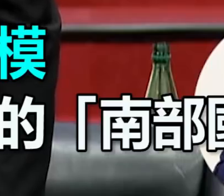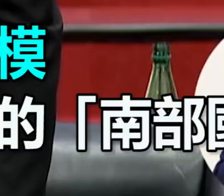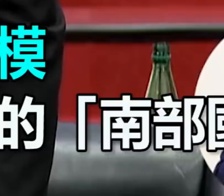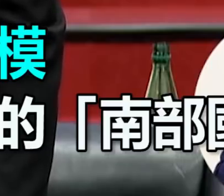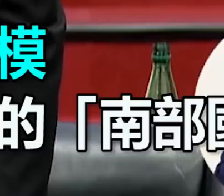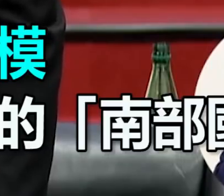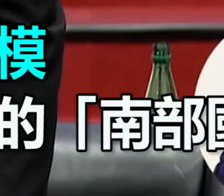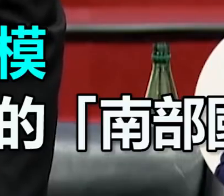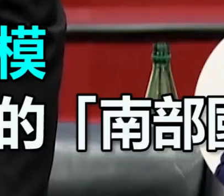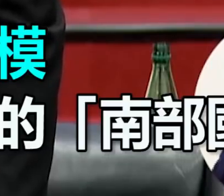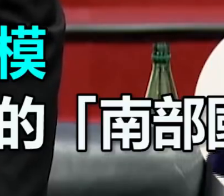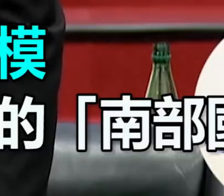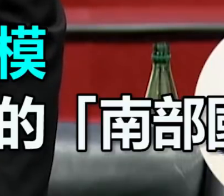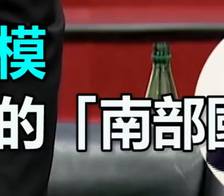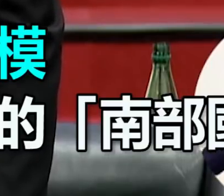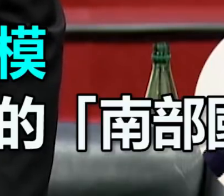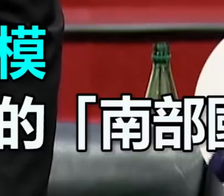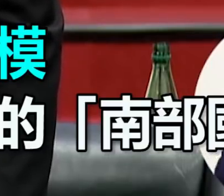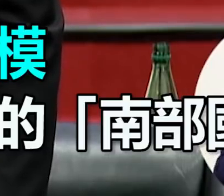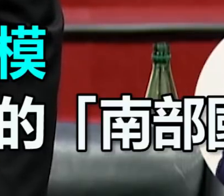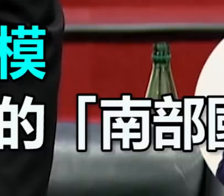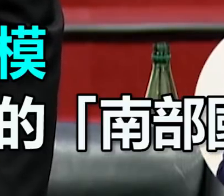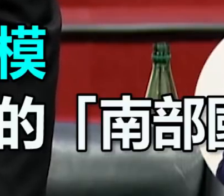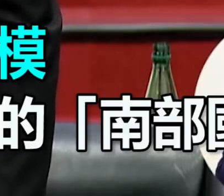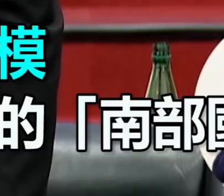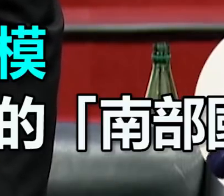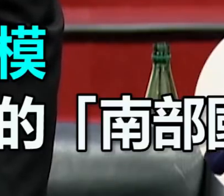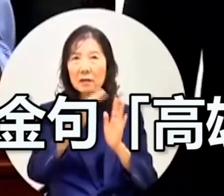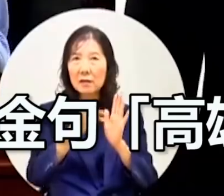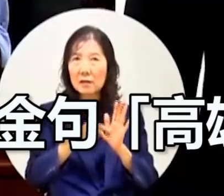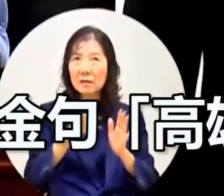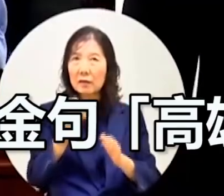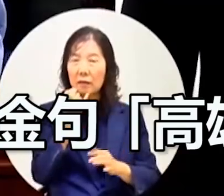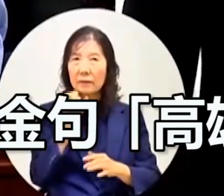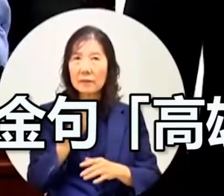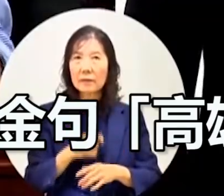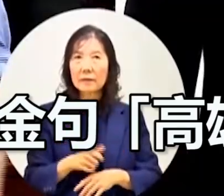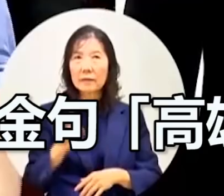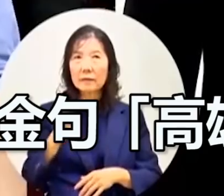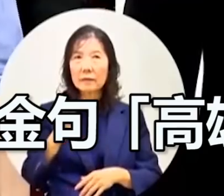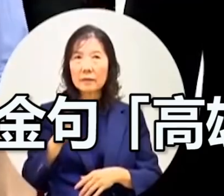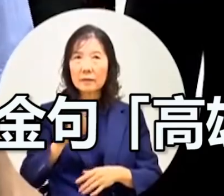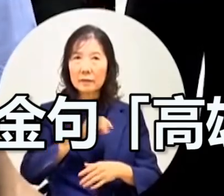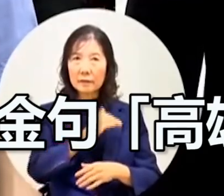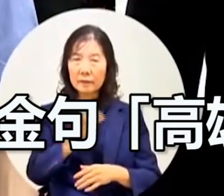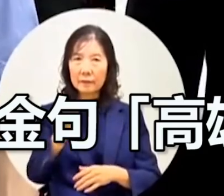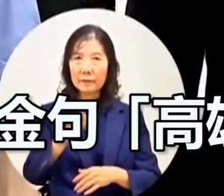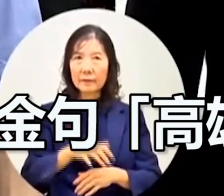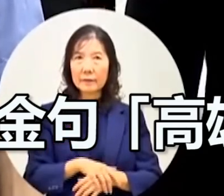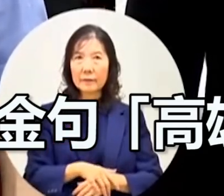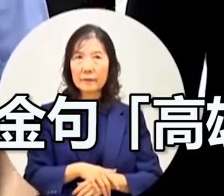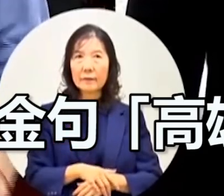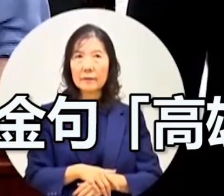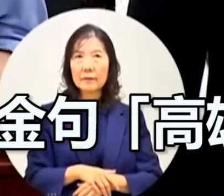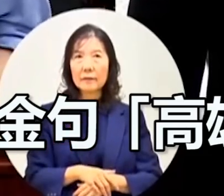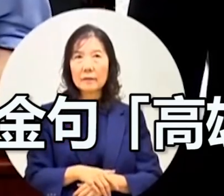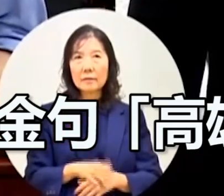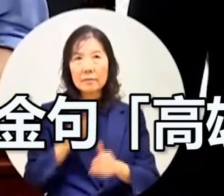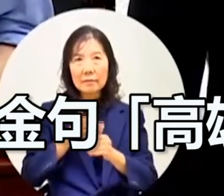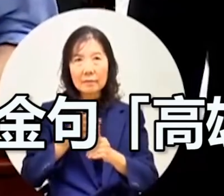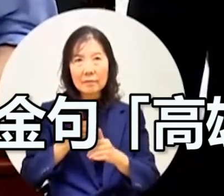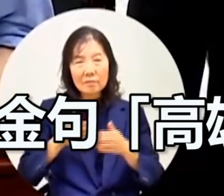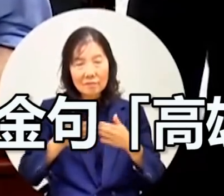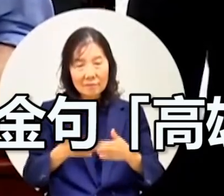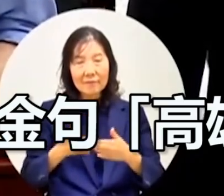会使得一千万人的旅次，你刚刚在告一千万人。 谢谢邱俊谦议员哈，咨询的非常的重